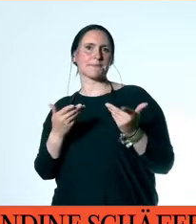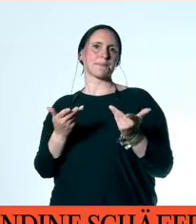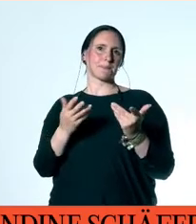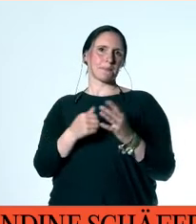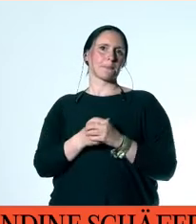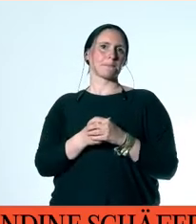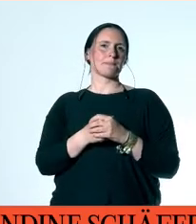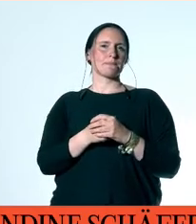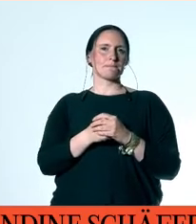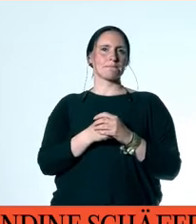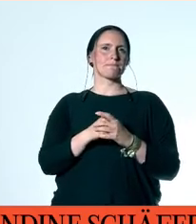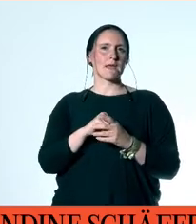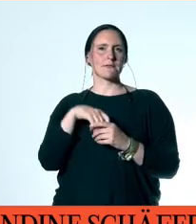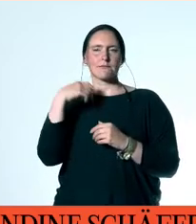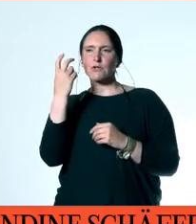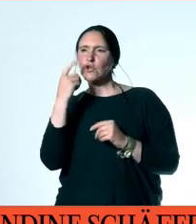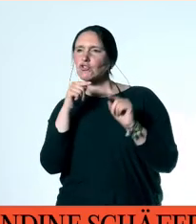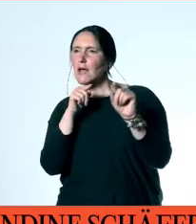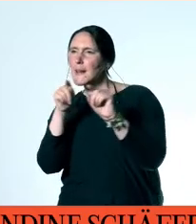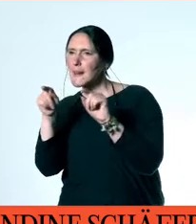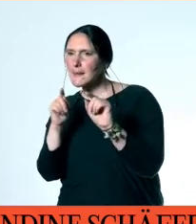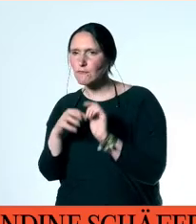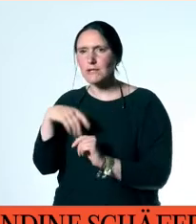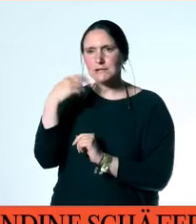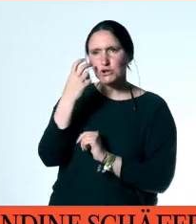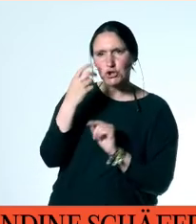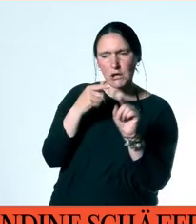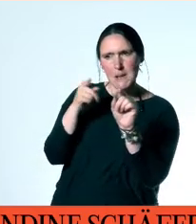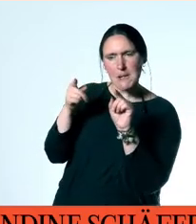Und vielleicht auch gemeinsam Antworten zu finden.